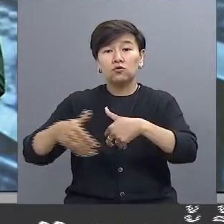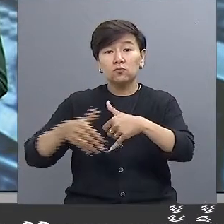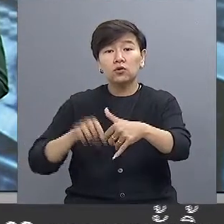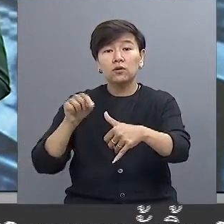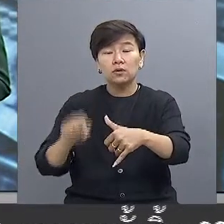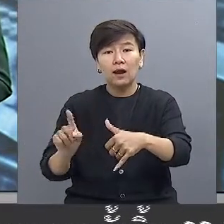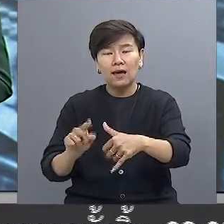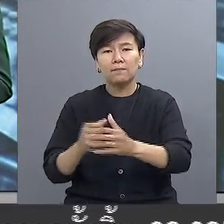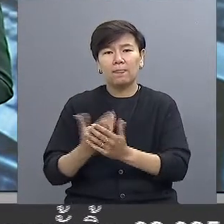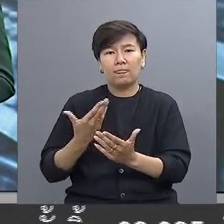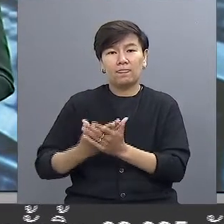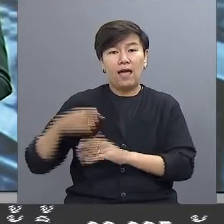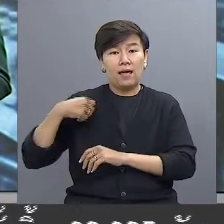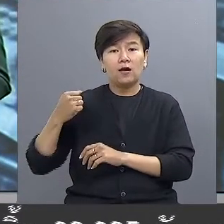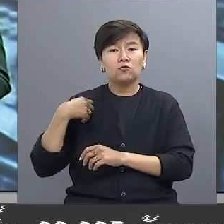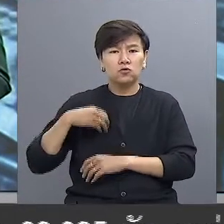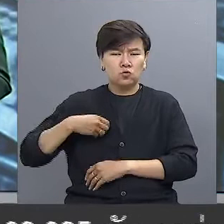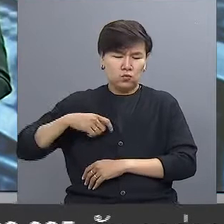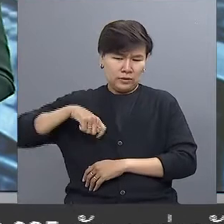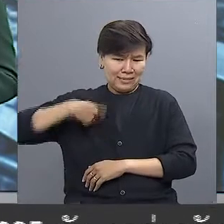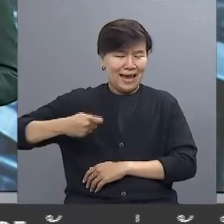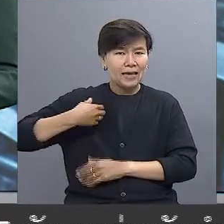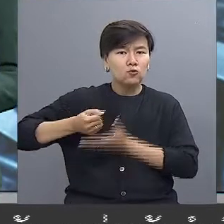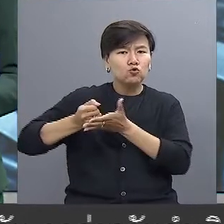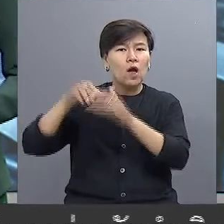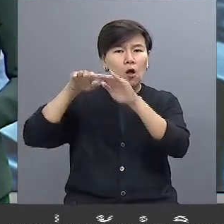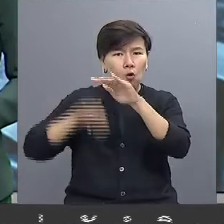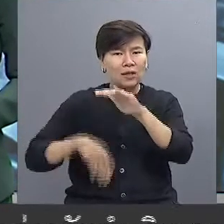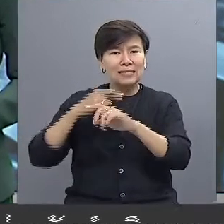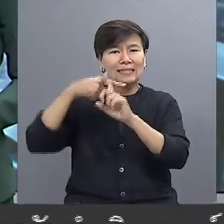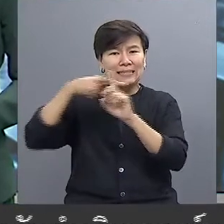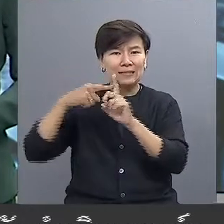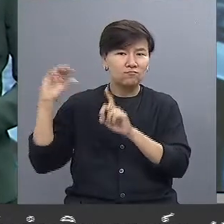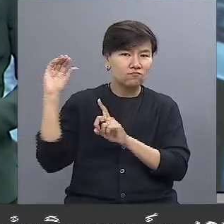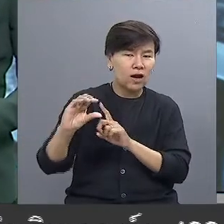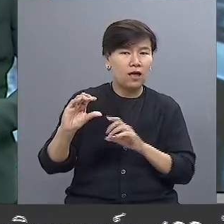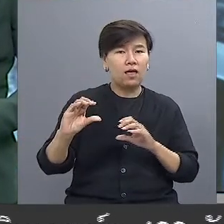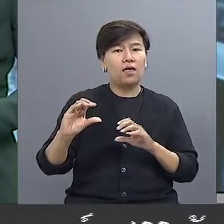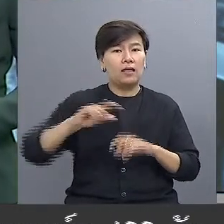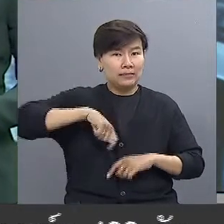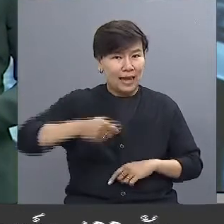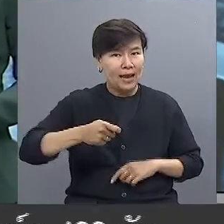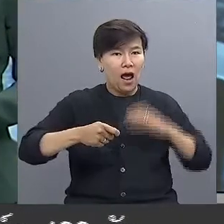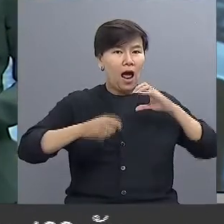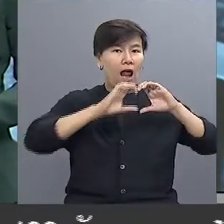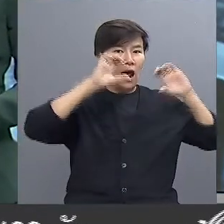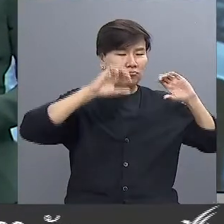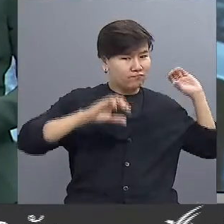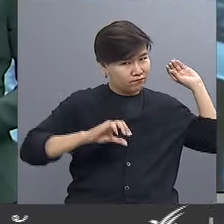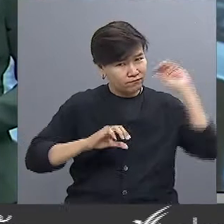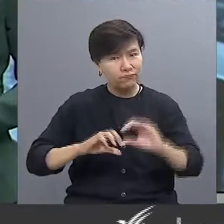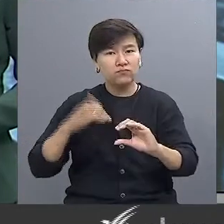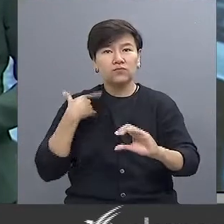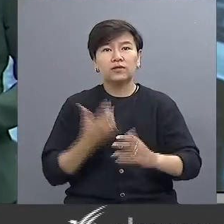ค่าใช้จ่ายในชีวิตประจำวันนะคะแล้วก็ยาวผู้ค้ารายย่อยนอกจากนี้แล้วแต่สองเนี่ยต้องการที่จะรักษากำลังซื้อต่อ